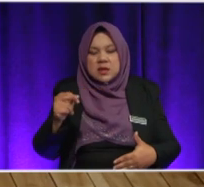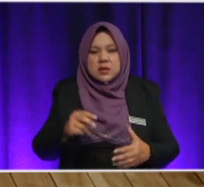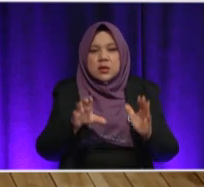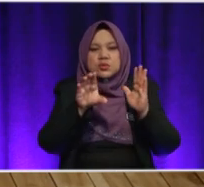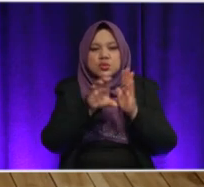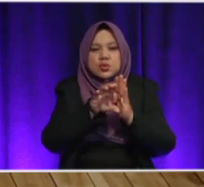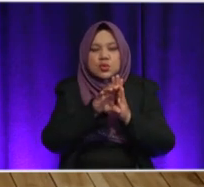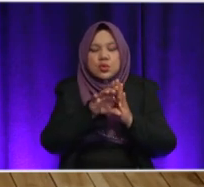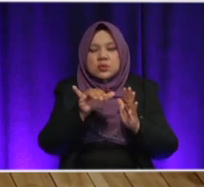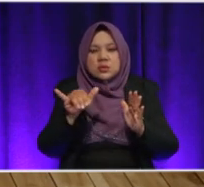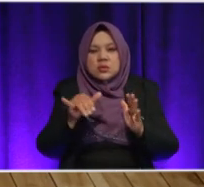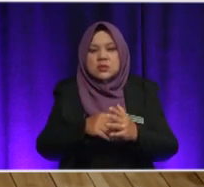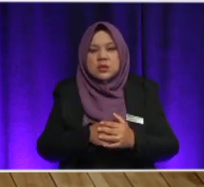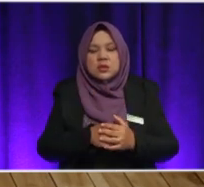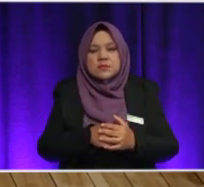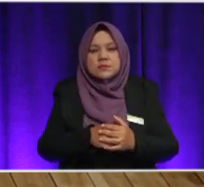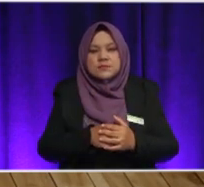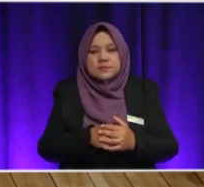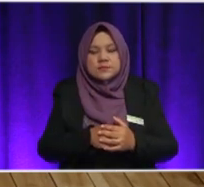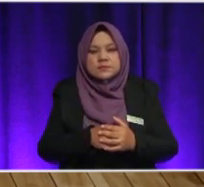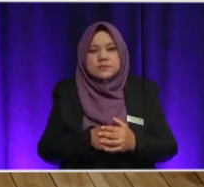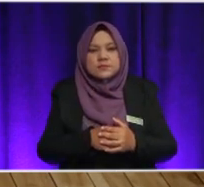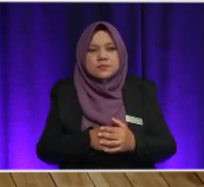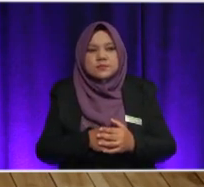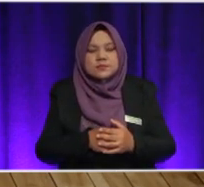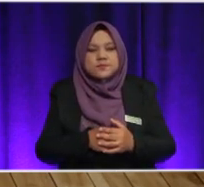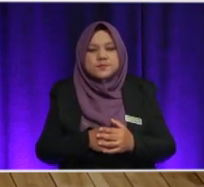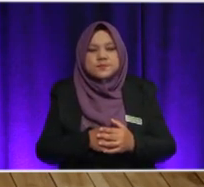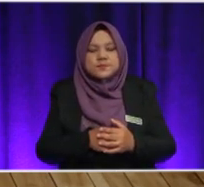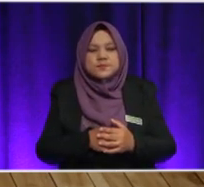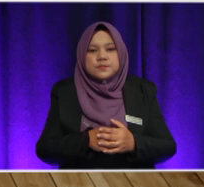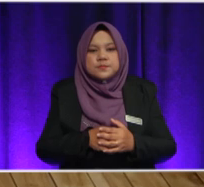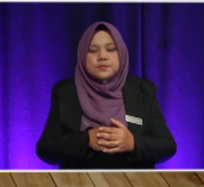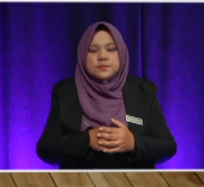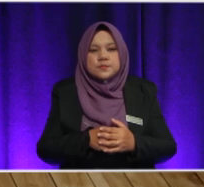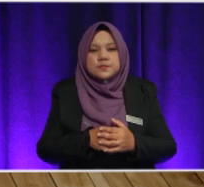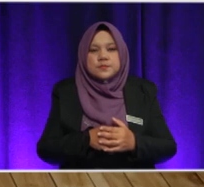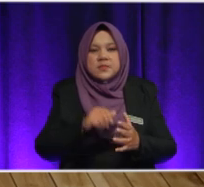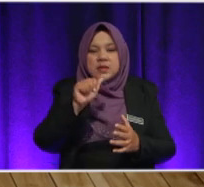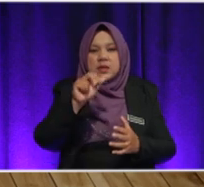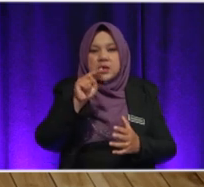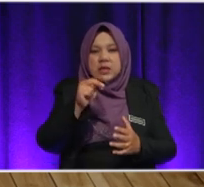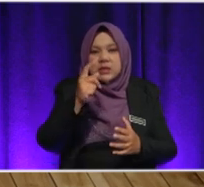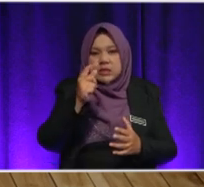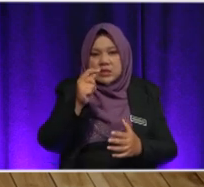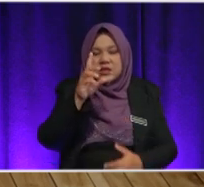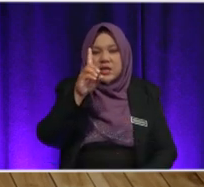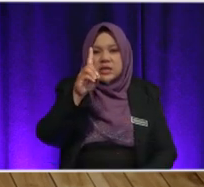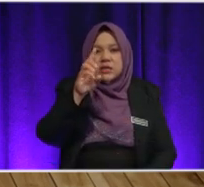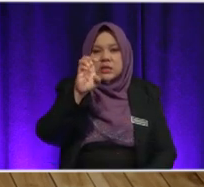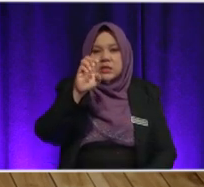contohnya adalah peta Minang seterusnya adalah anti depressing